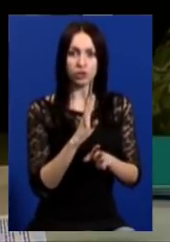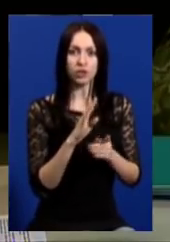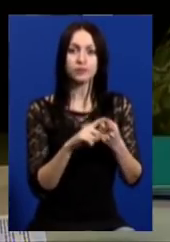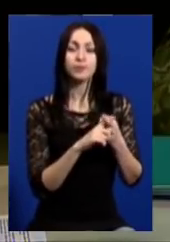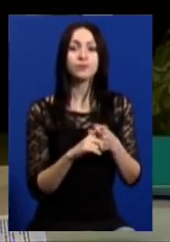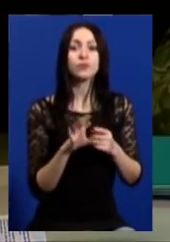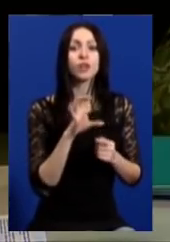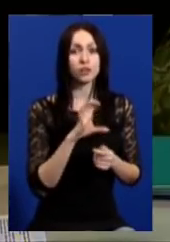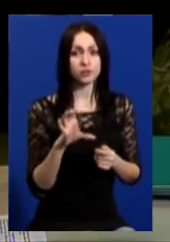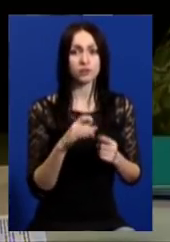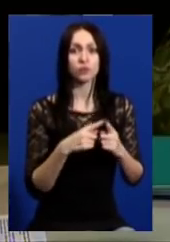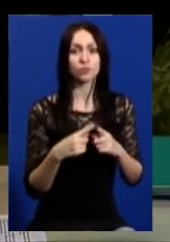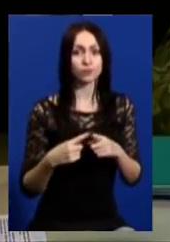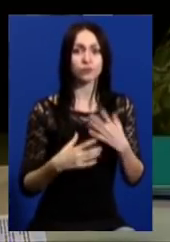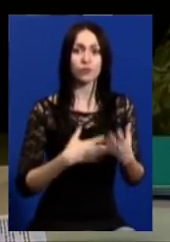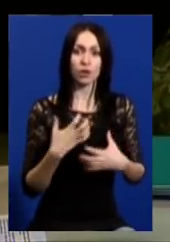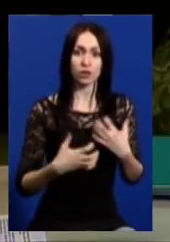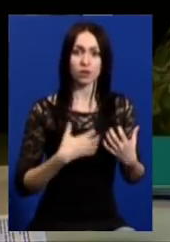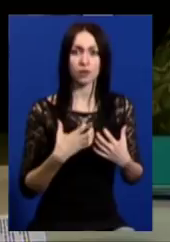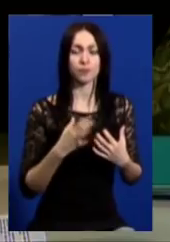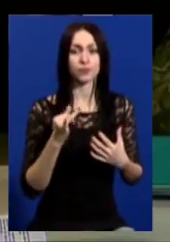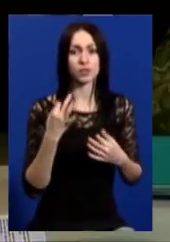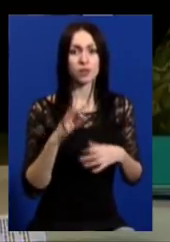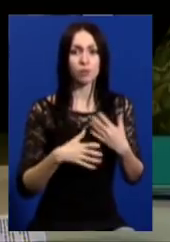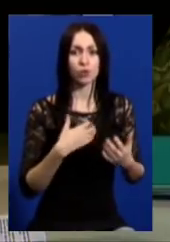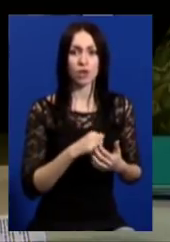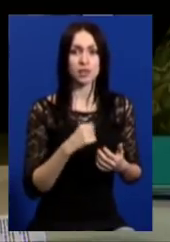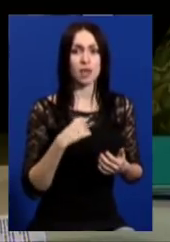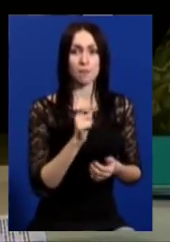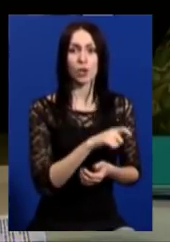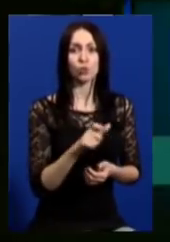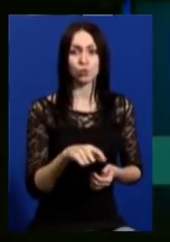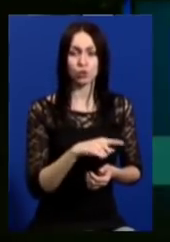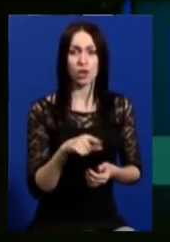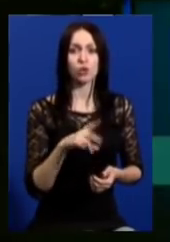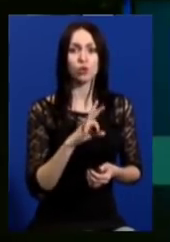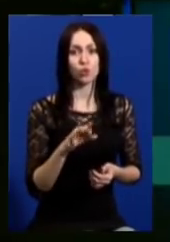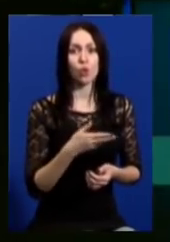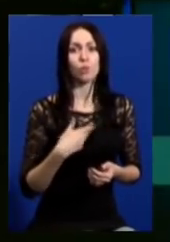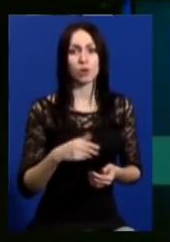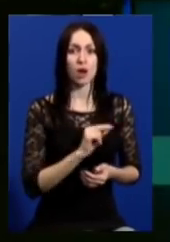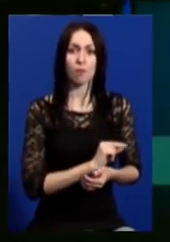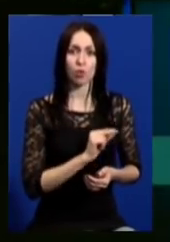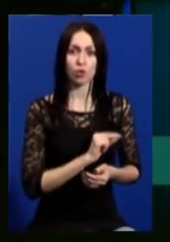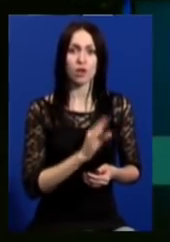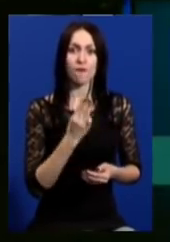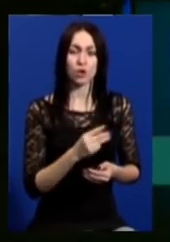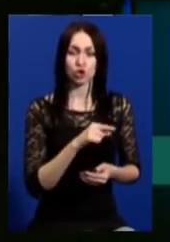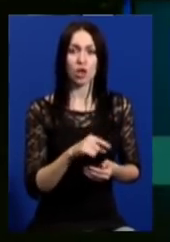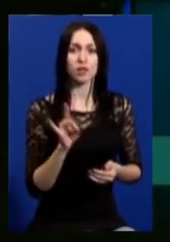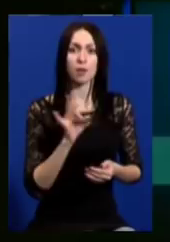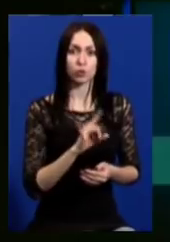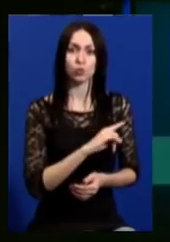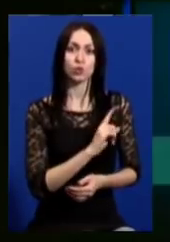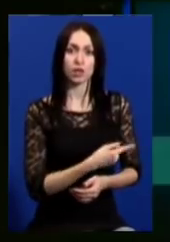пов'язано з певною занепокоєністю і стурбованістю самих громадян. Але ми працюємо в штатному режимі,